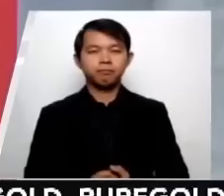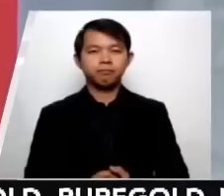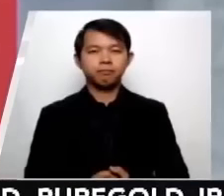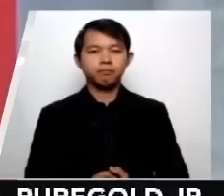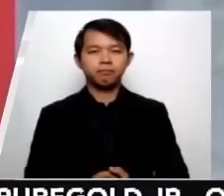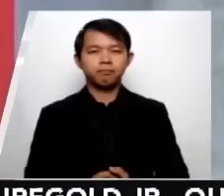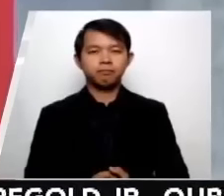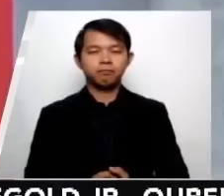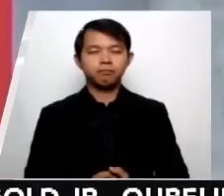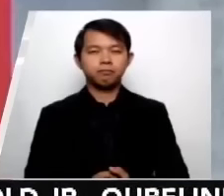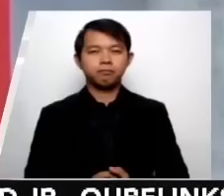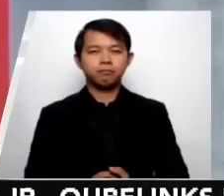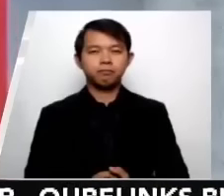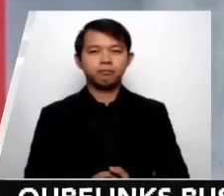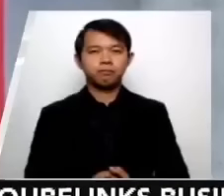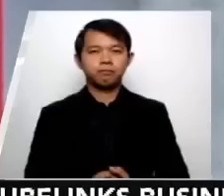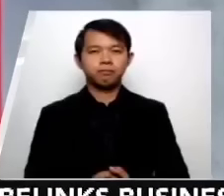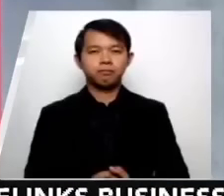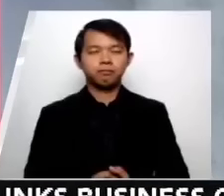Nagkaenkwentro ang 81st